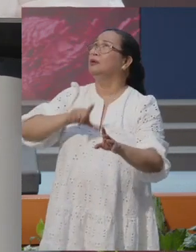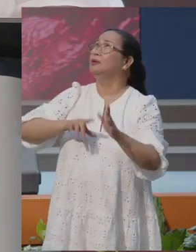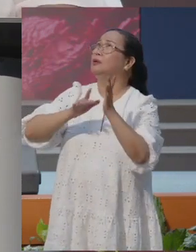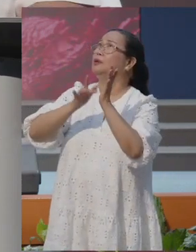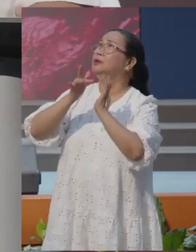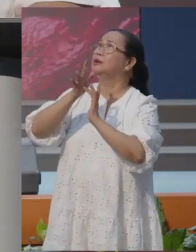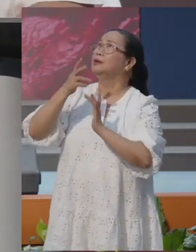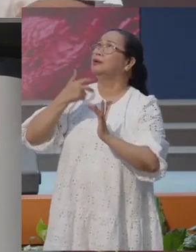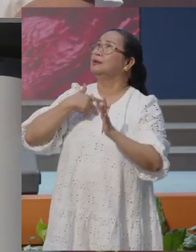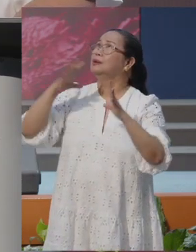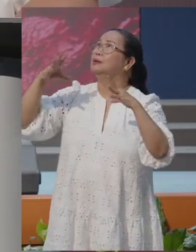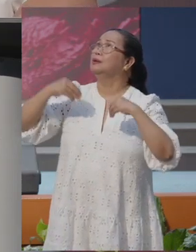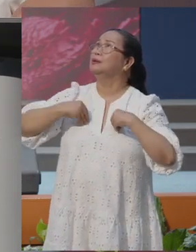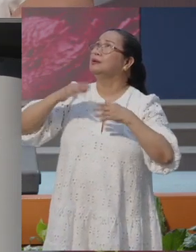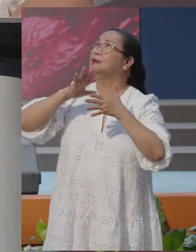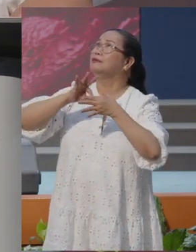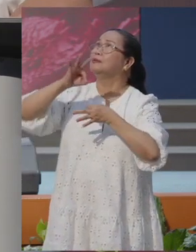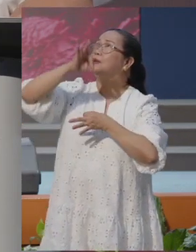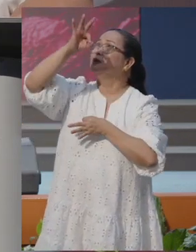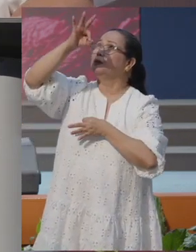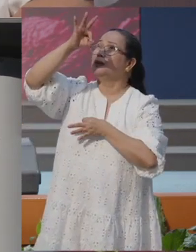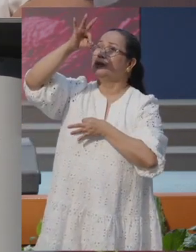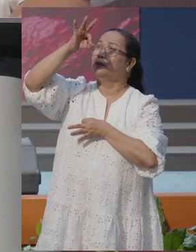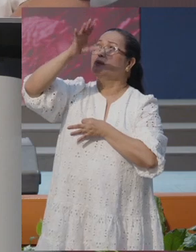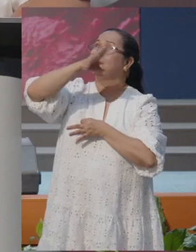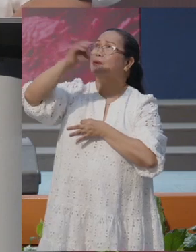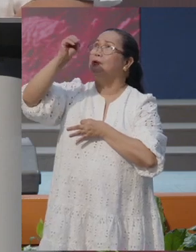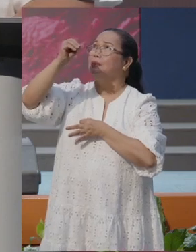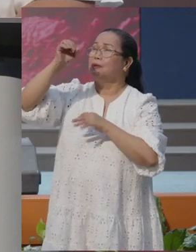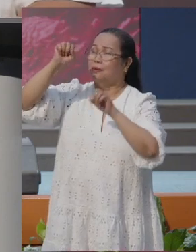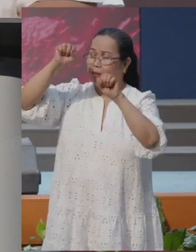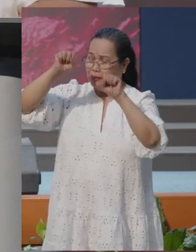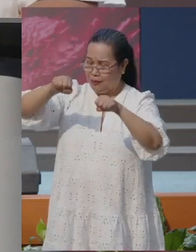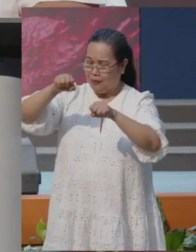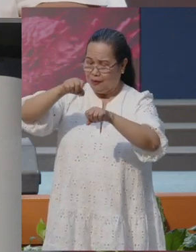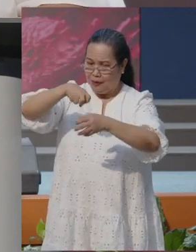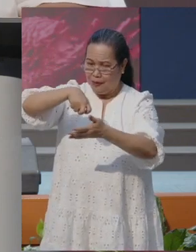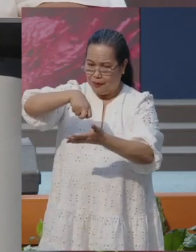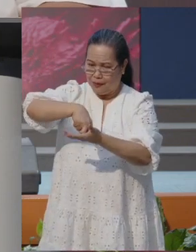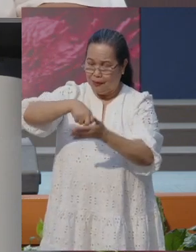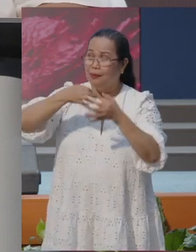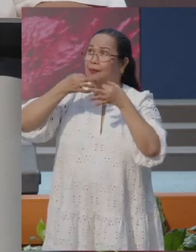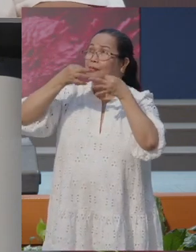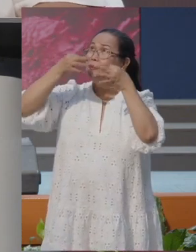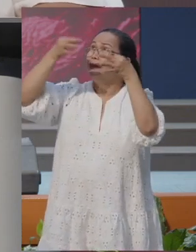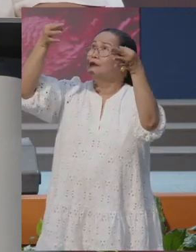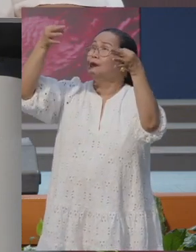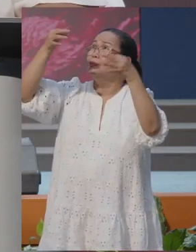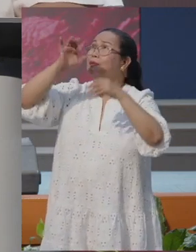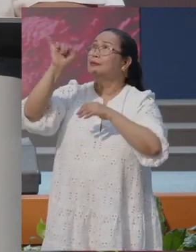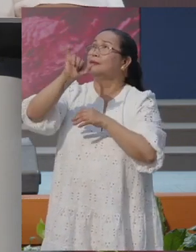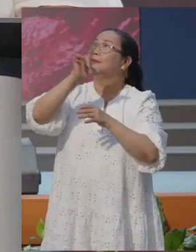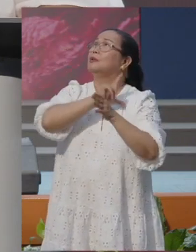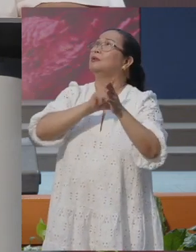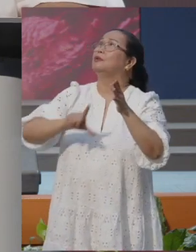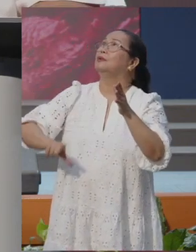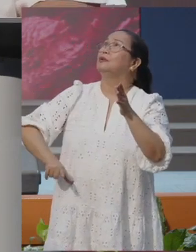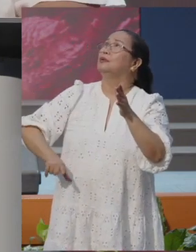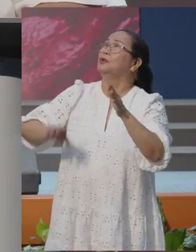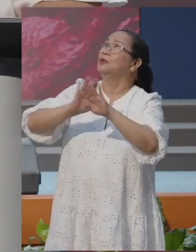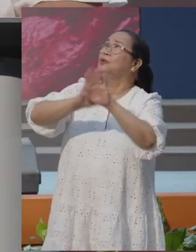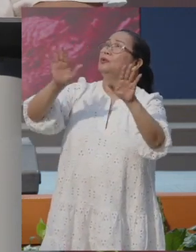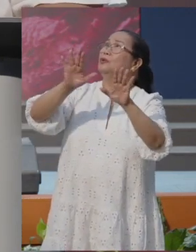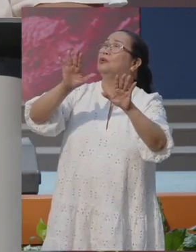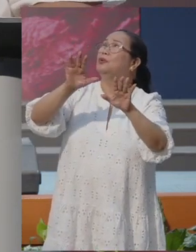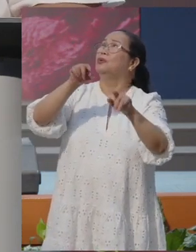Jesus, receive my spirit. And falling to his knees, he cried out with a loud voice, Lord, do